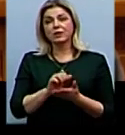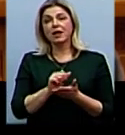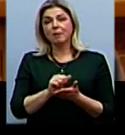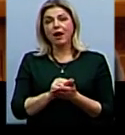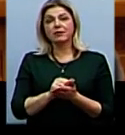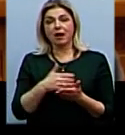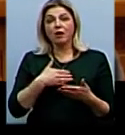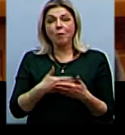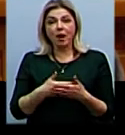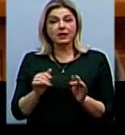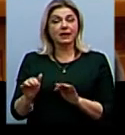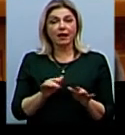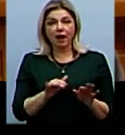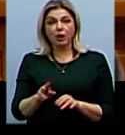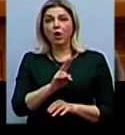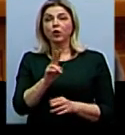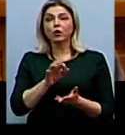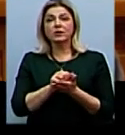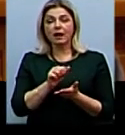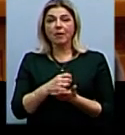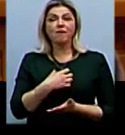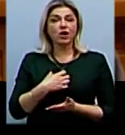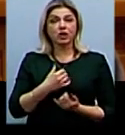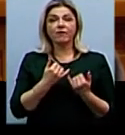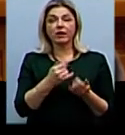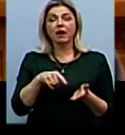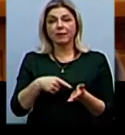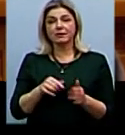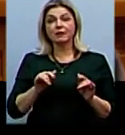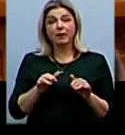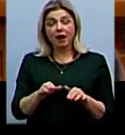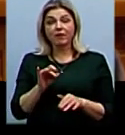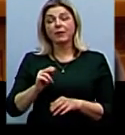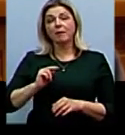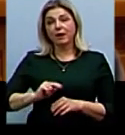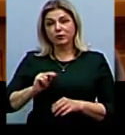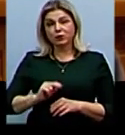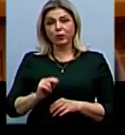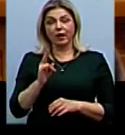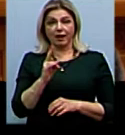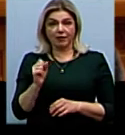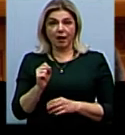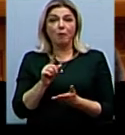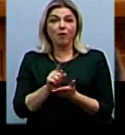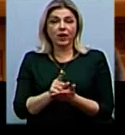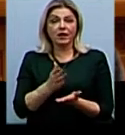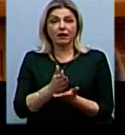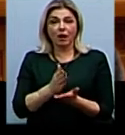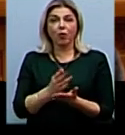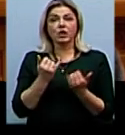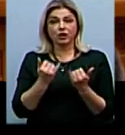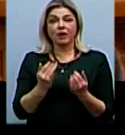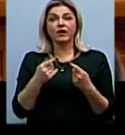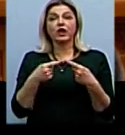громадською діяльністю, хтось займається важливими для міста справами і працює на, повинен знаходитись зараз в